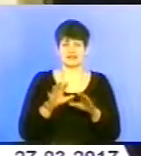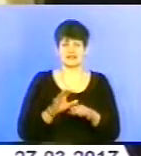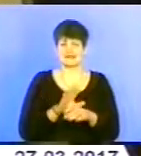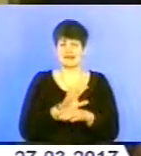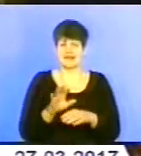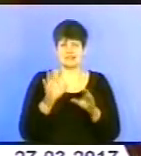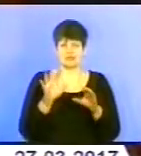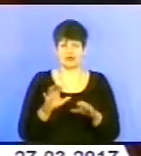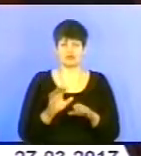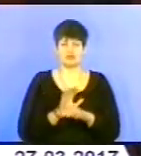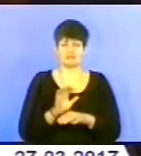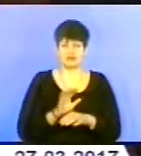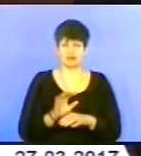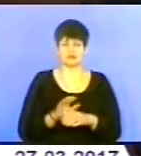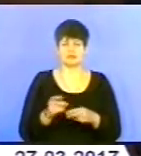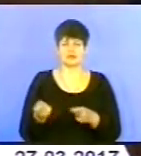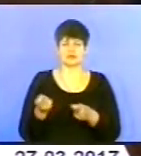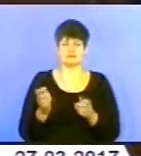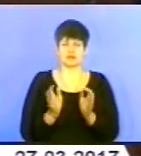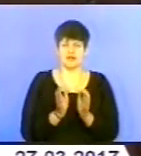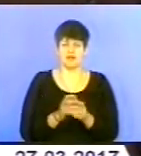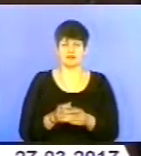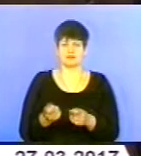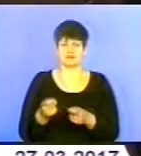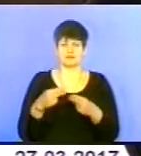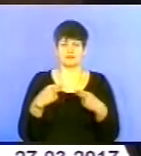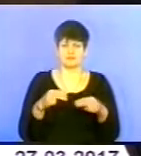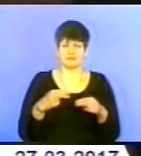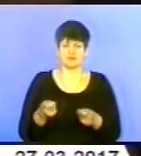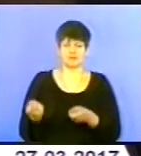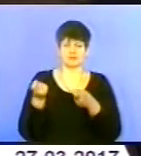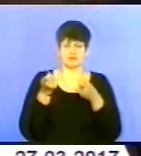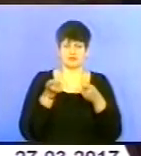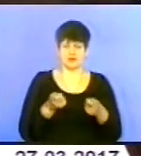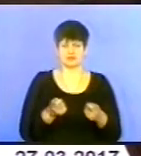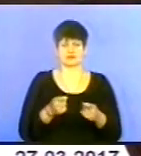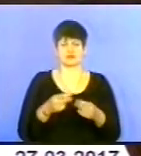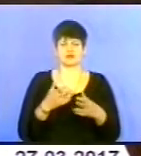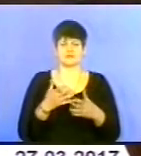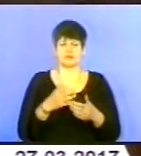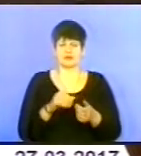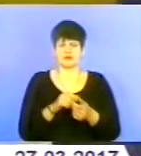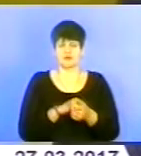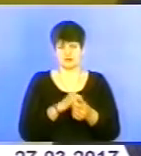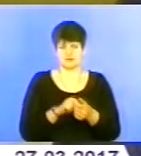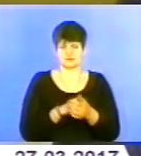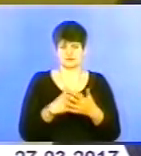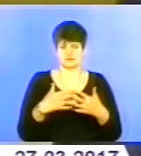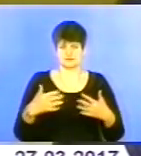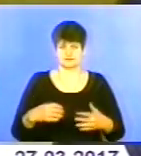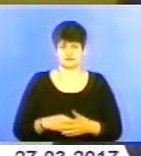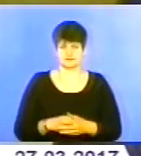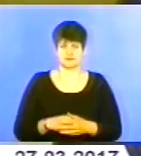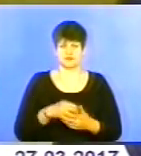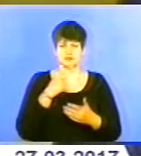виготовлення, придбання, зберігання, перевезення, пересилання чи збут наркотичних засобів, психотропних речовин або їх аналогів. Передбачене